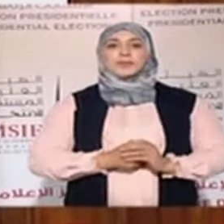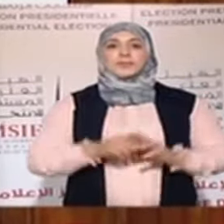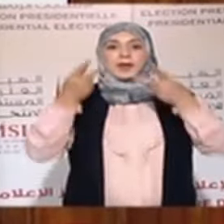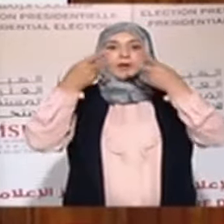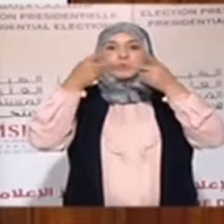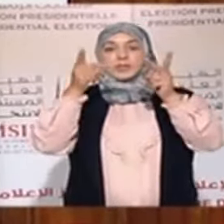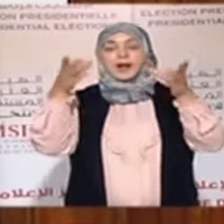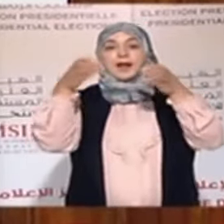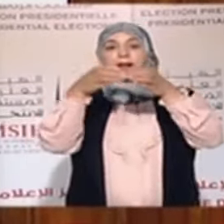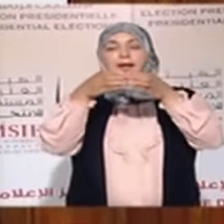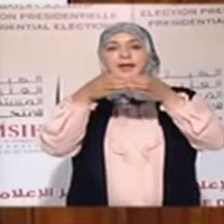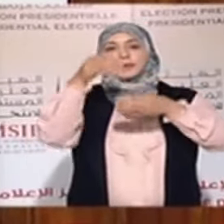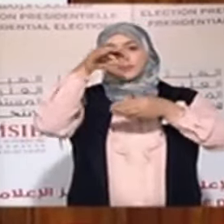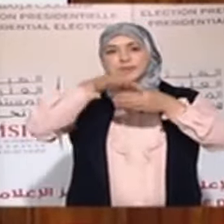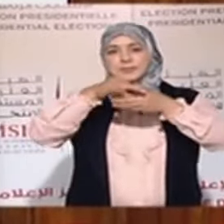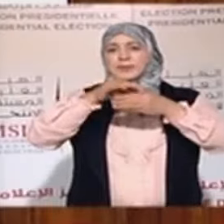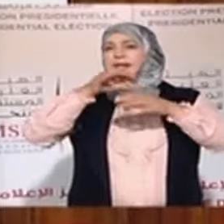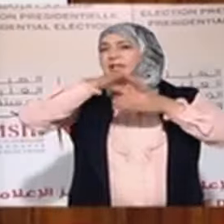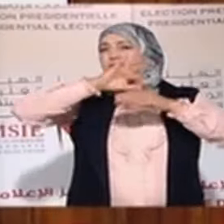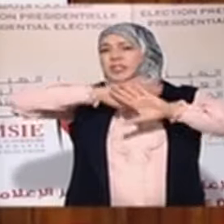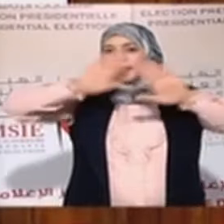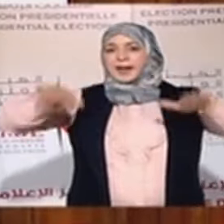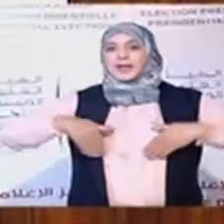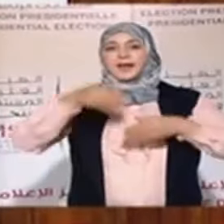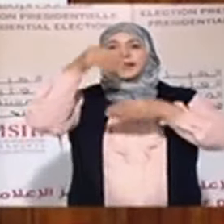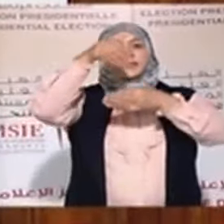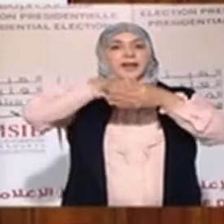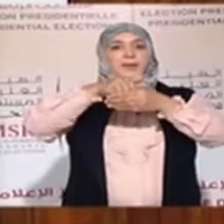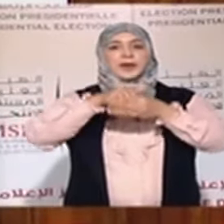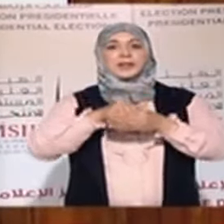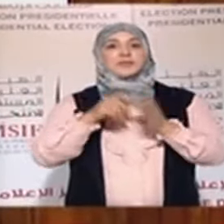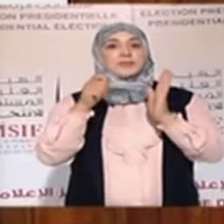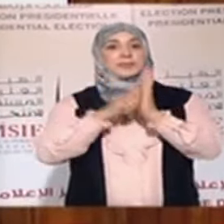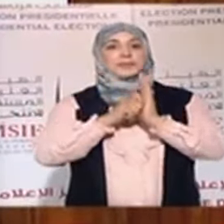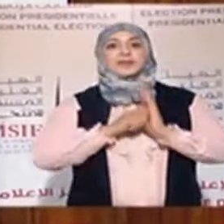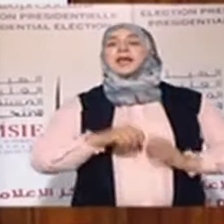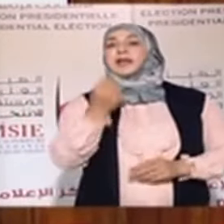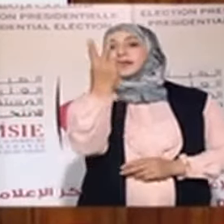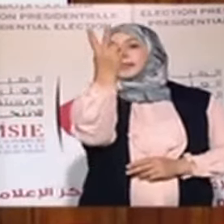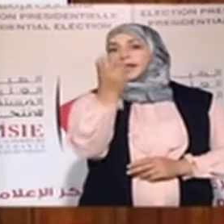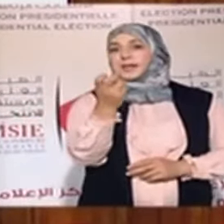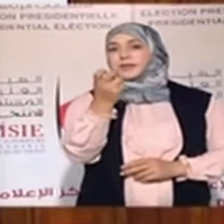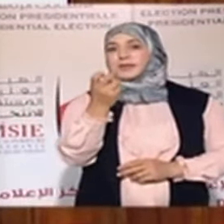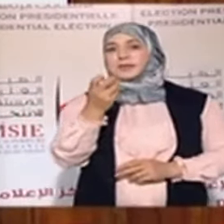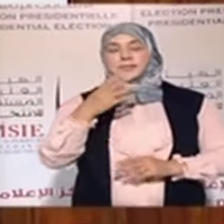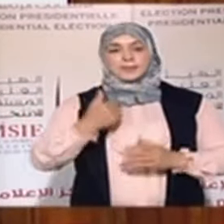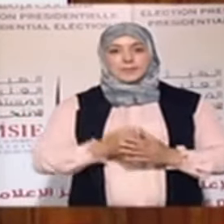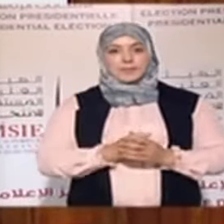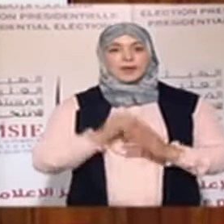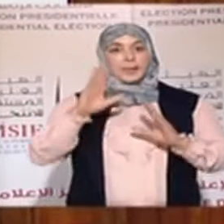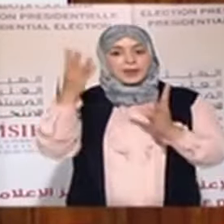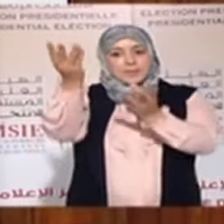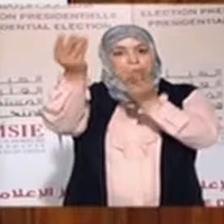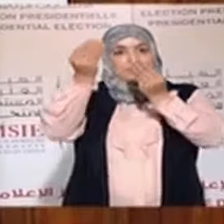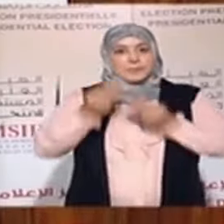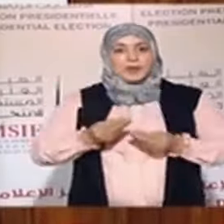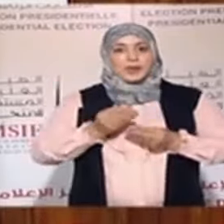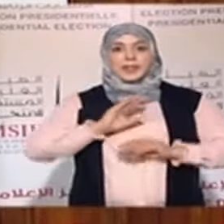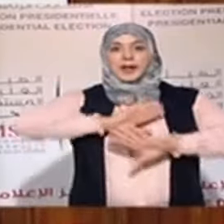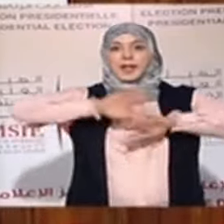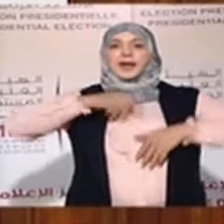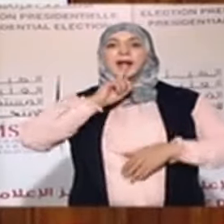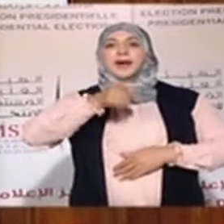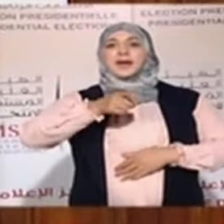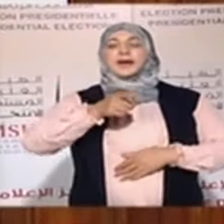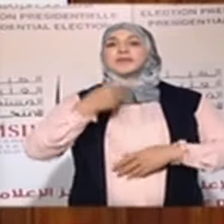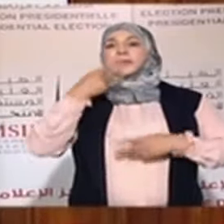تصرح الهيئة بالنتائج النهائية للانتخابات في أجل 48 ساعة من توصلها بآخر قرار